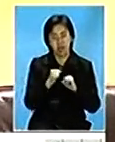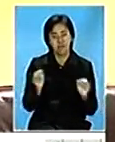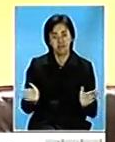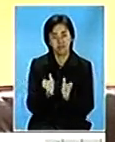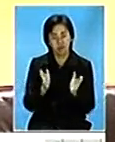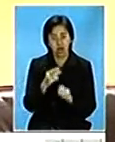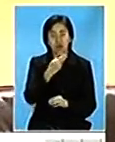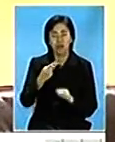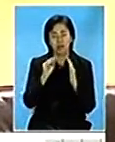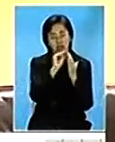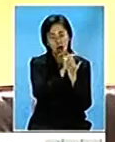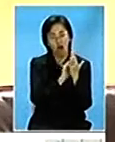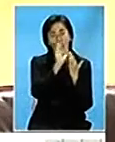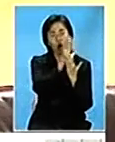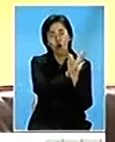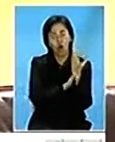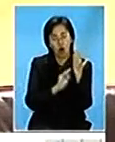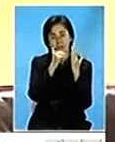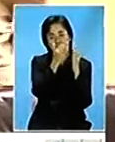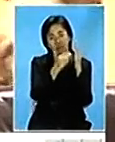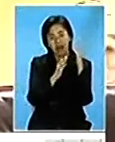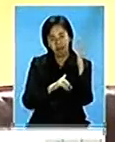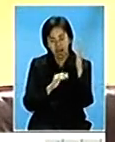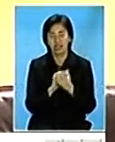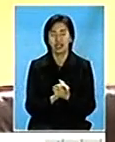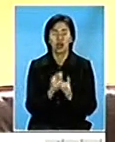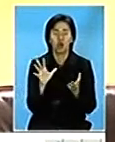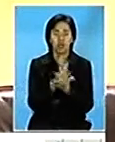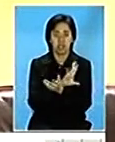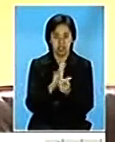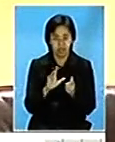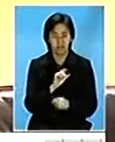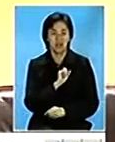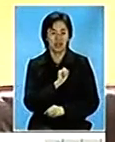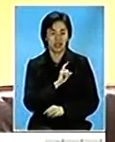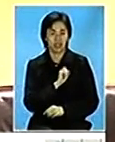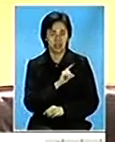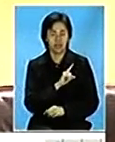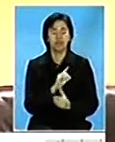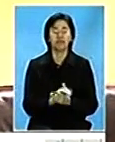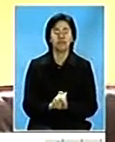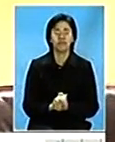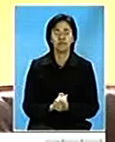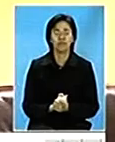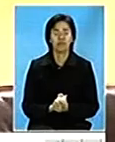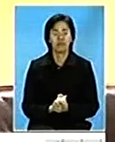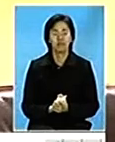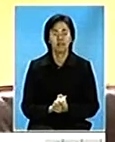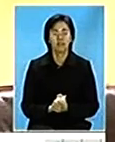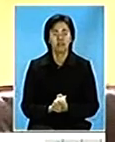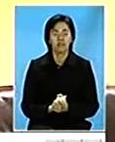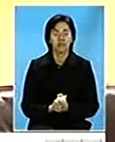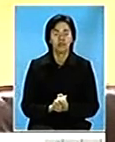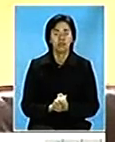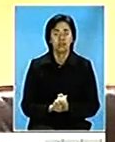พื้นเมืองภาษาท้องถิ่นวัฒนธรรมศาสนาและก็ส่วนที่เกี่ยวข้องนะครับเพราะว่า